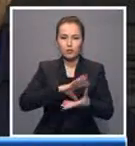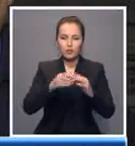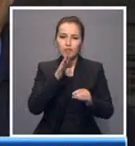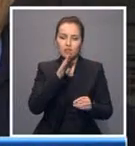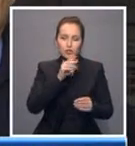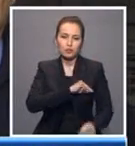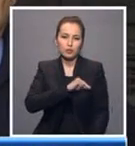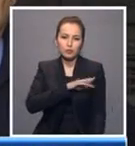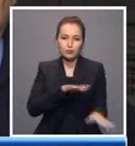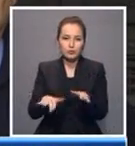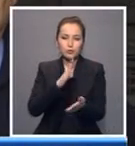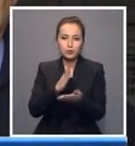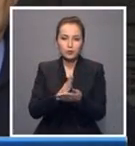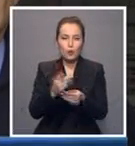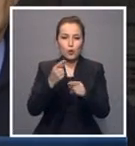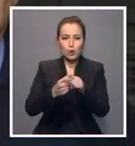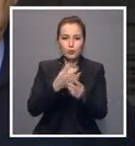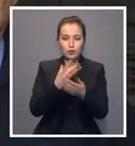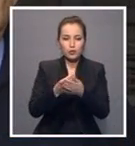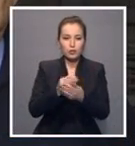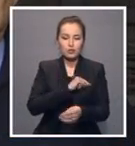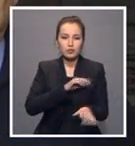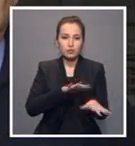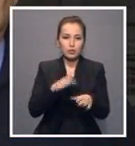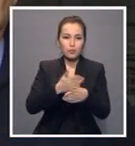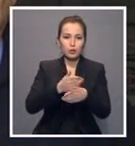істейміз. Қосымша бір тексеруші көлік резервте тұр.